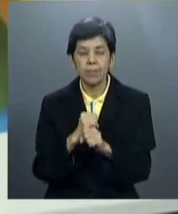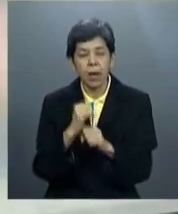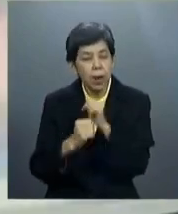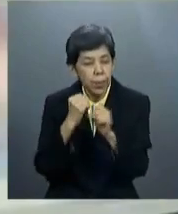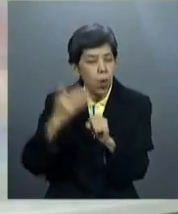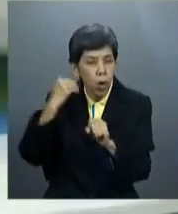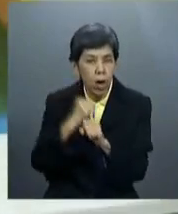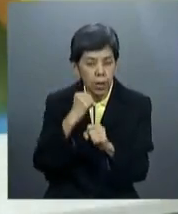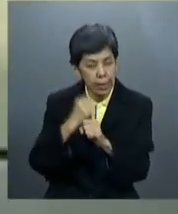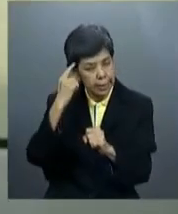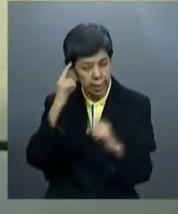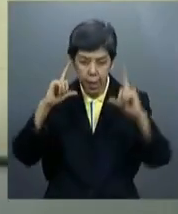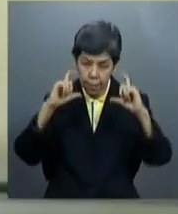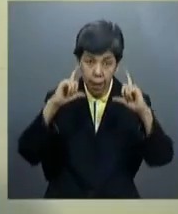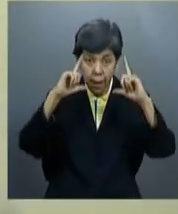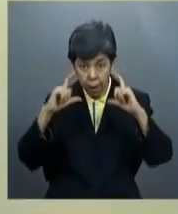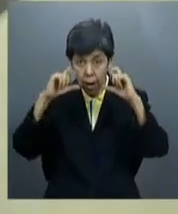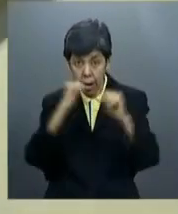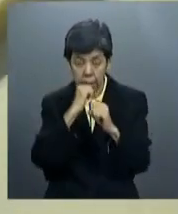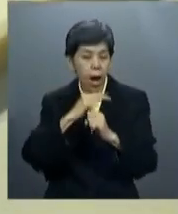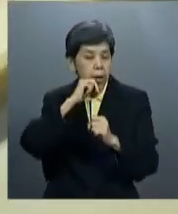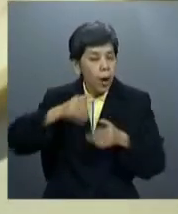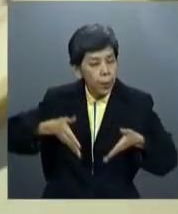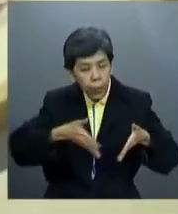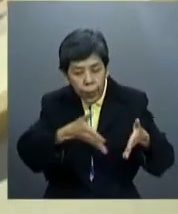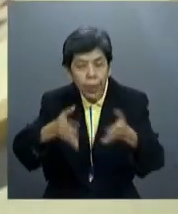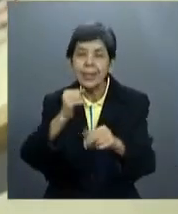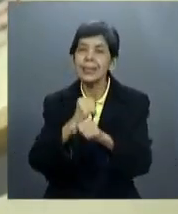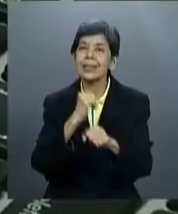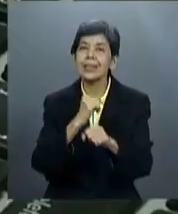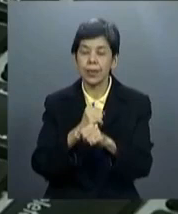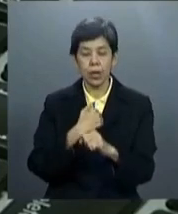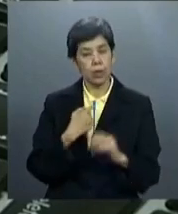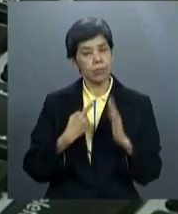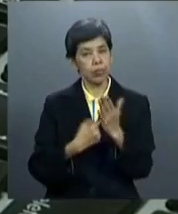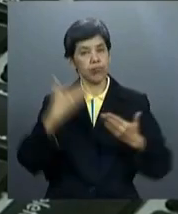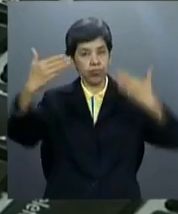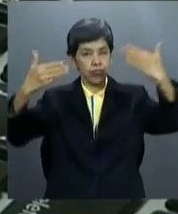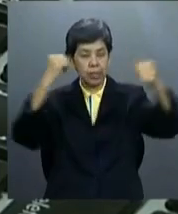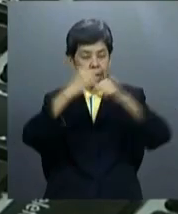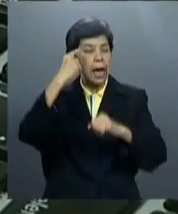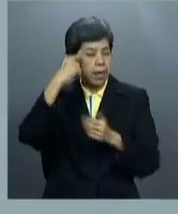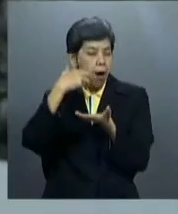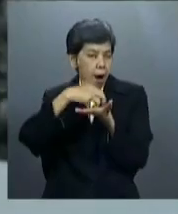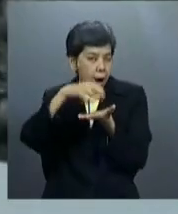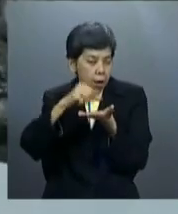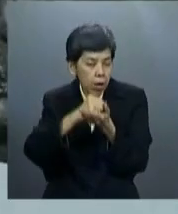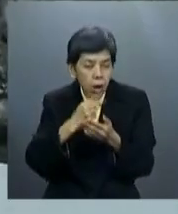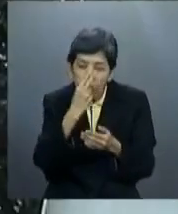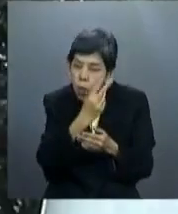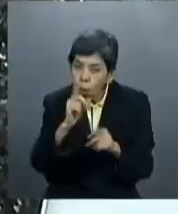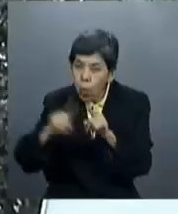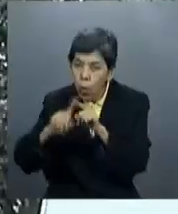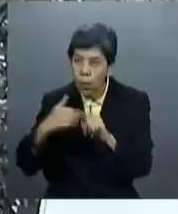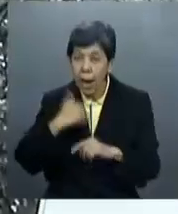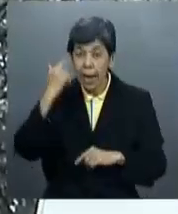หลังใช้ศาสตร์การถ่ายภาพหยิบเรื่องแม่น้ำทำงานศิลปะเตรียมแสดงเดี่ยวตั้งใจเล่าผ่านสื่ออีกหลายแขนงเพ